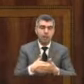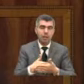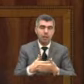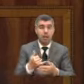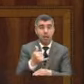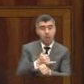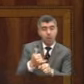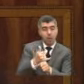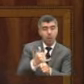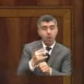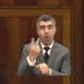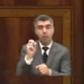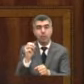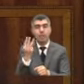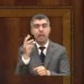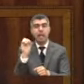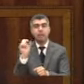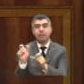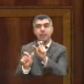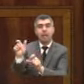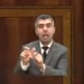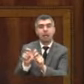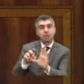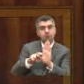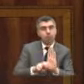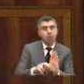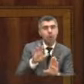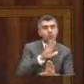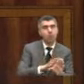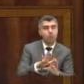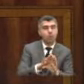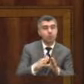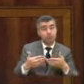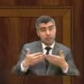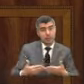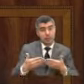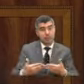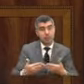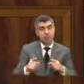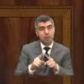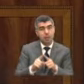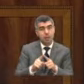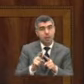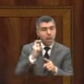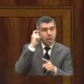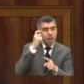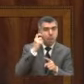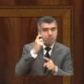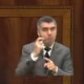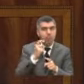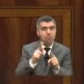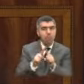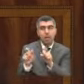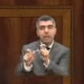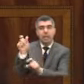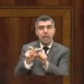واحد ملزومه بها وفيها 20 30 واحد دايره بها. دابا عاد لجنه اليقظه غادي تفكر هذاك طالب معاش اش غادي يقول